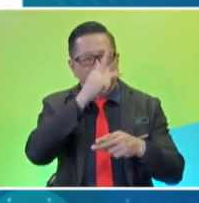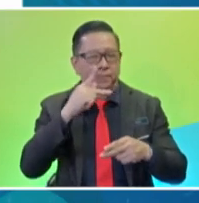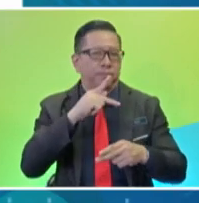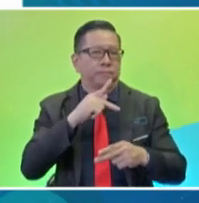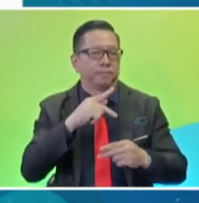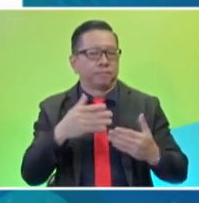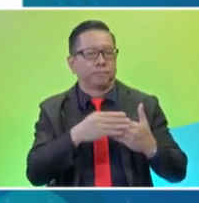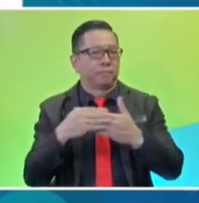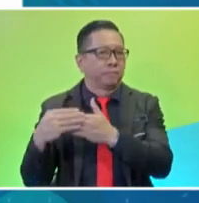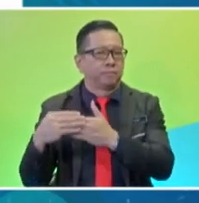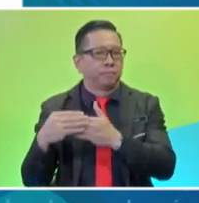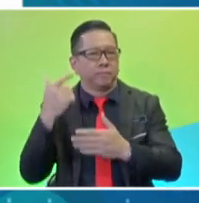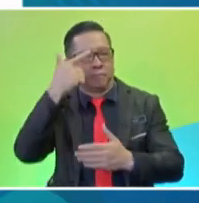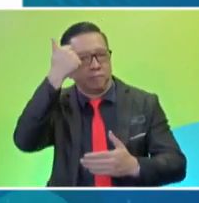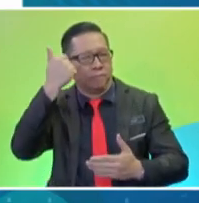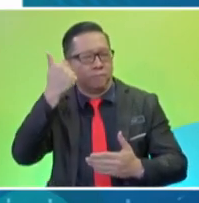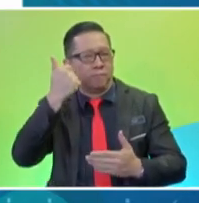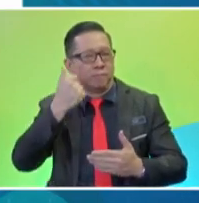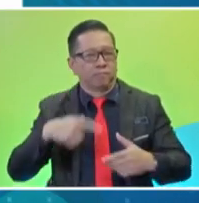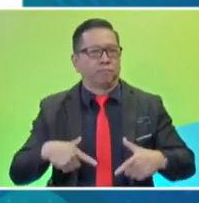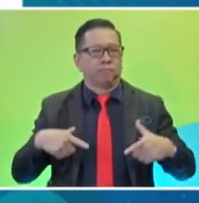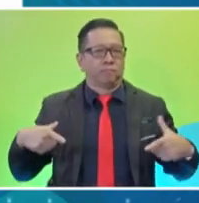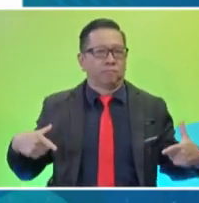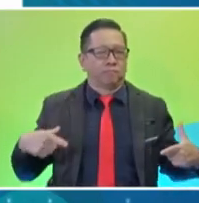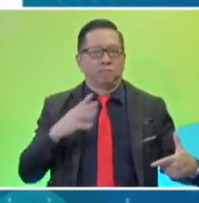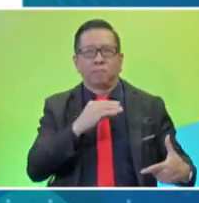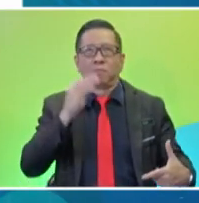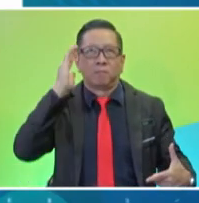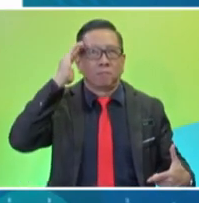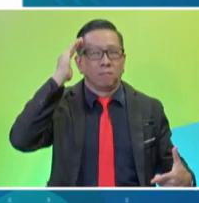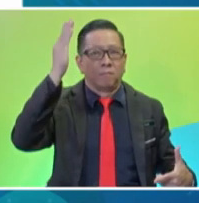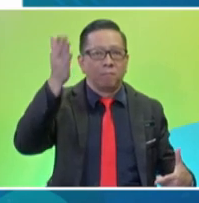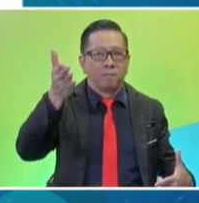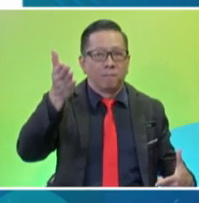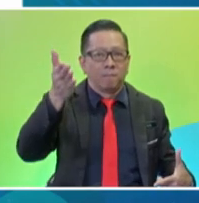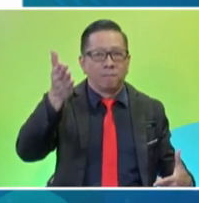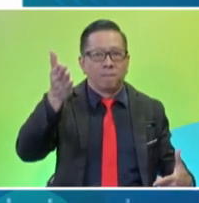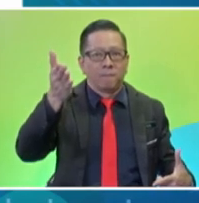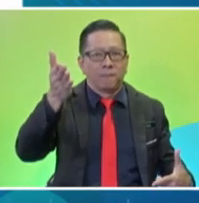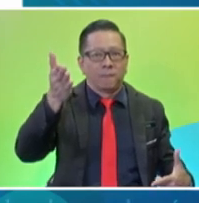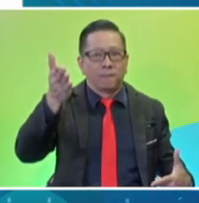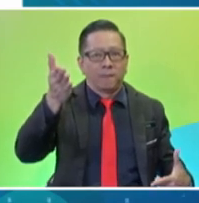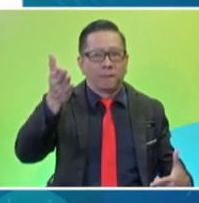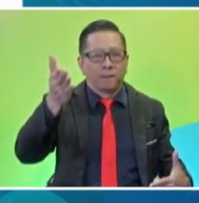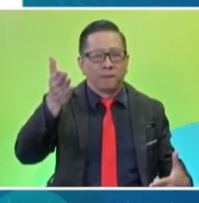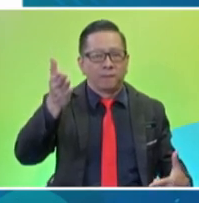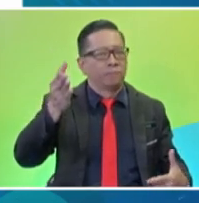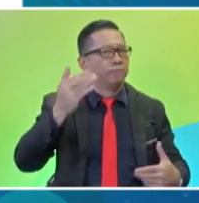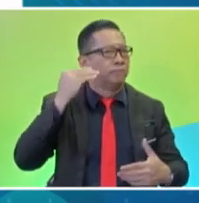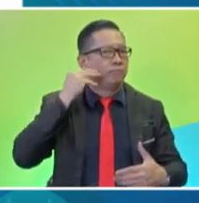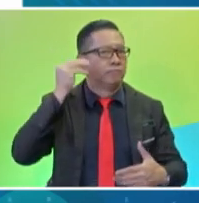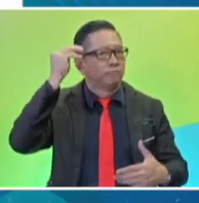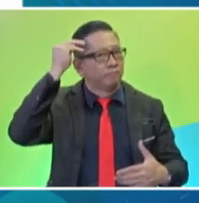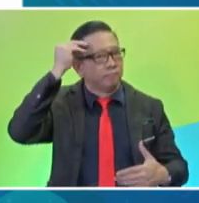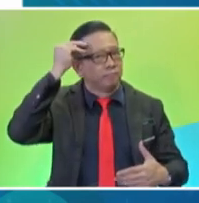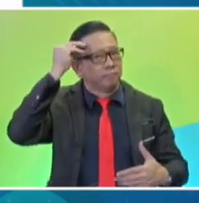karena ketegasan beliau berpandangan jauh dan berpikir dan berpikiran matang beliau